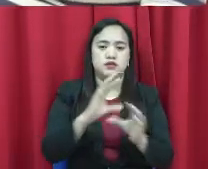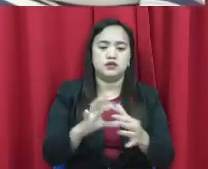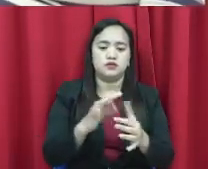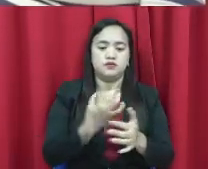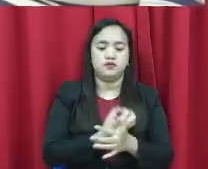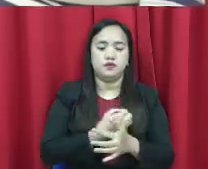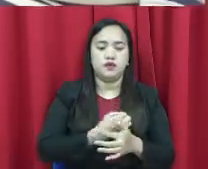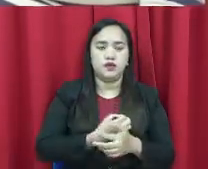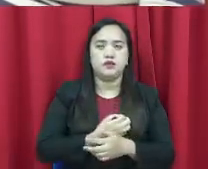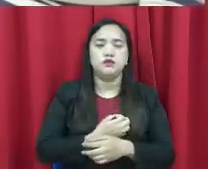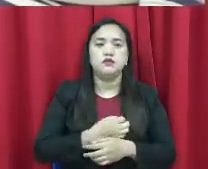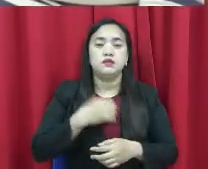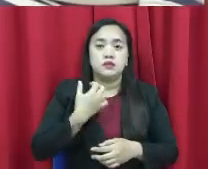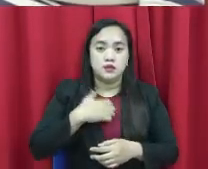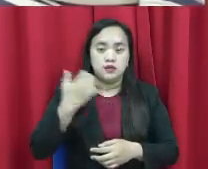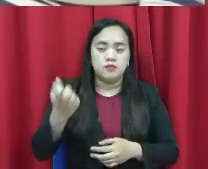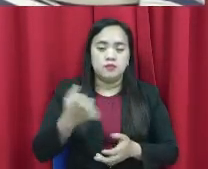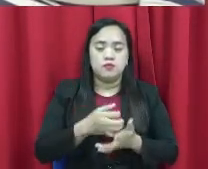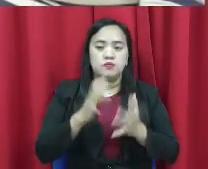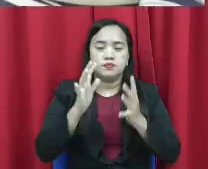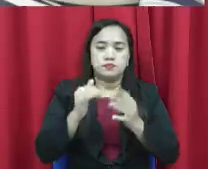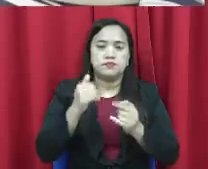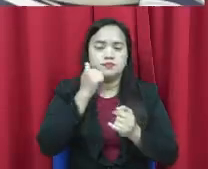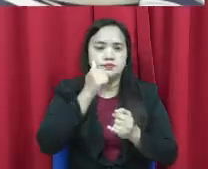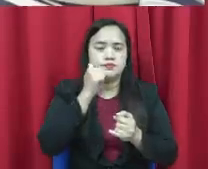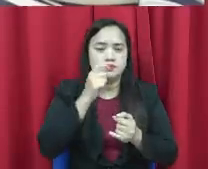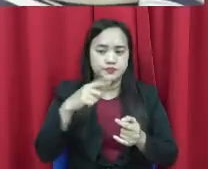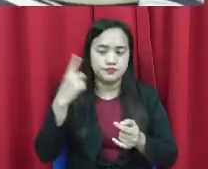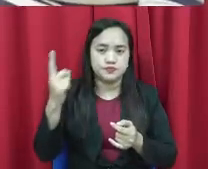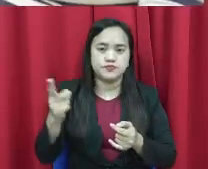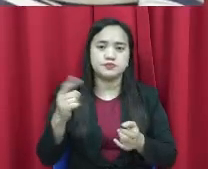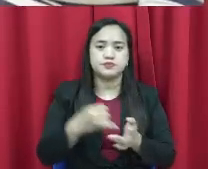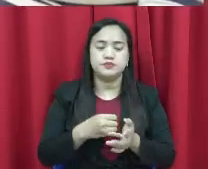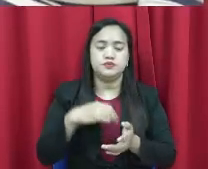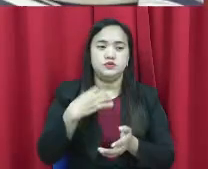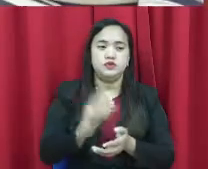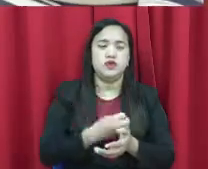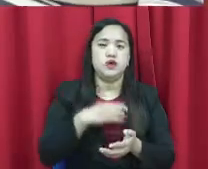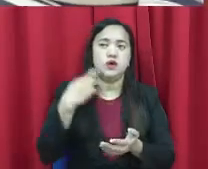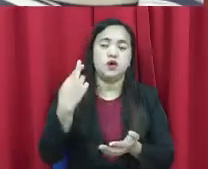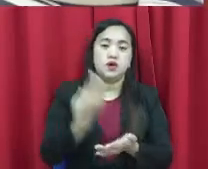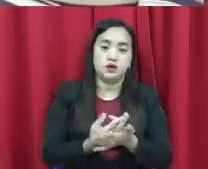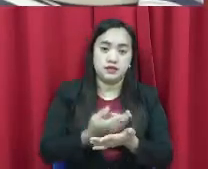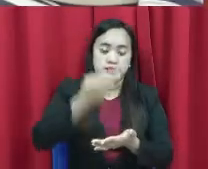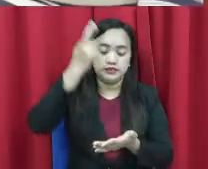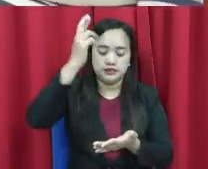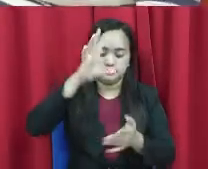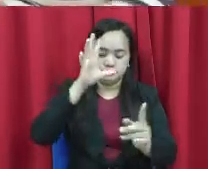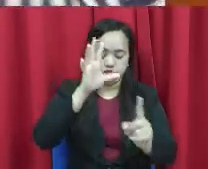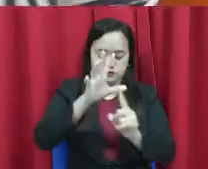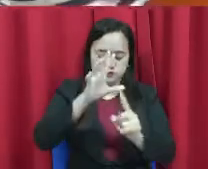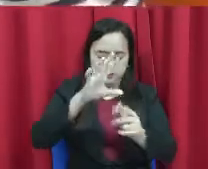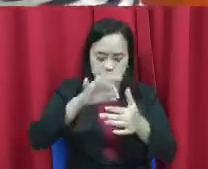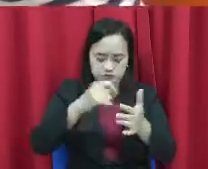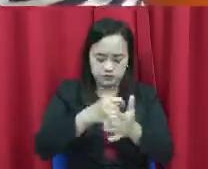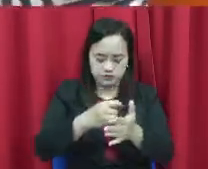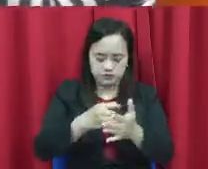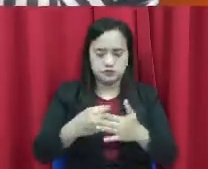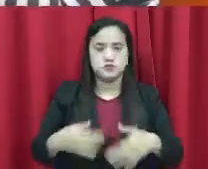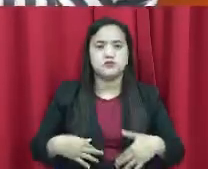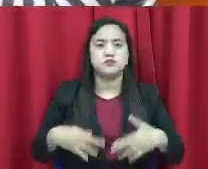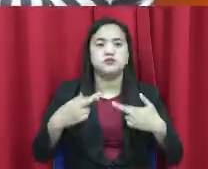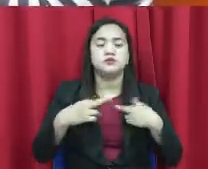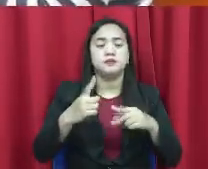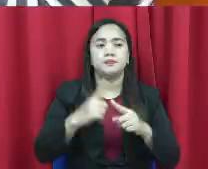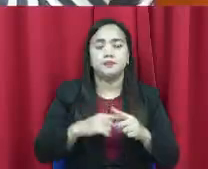pwede nating ipamana yung ating wealth yung mga marami tayong pwedeng ipamana pero ang higit sa